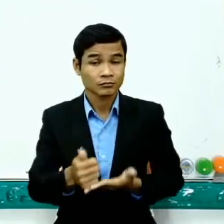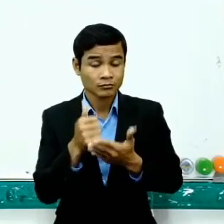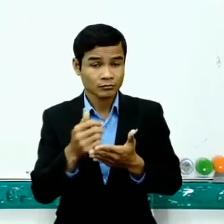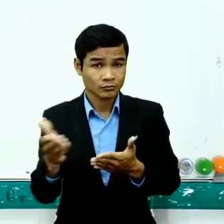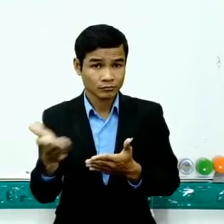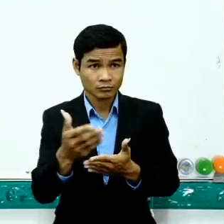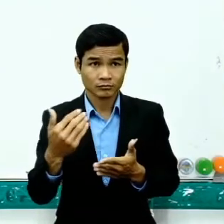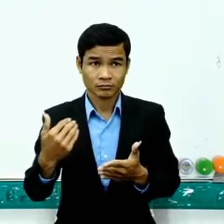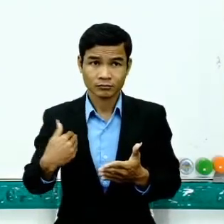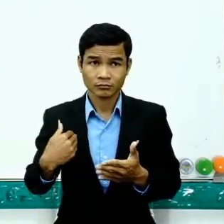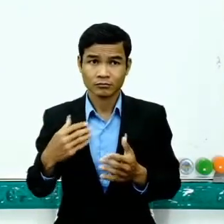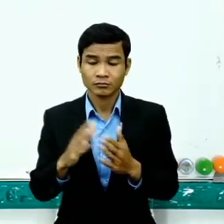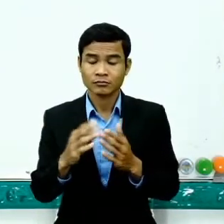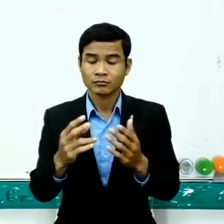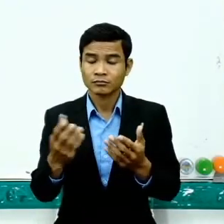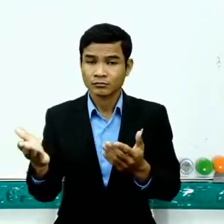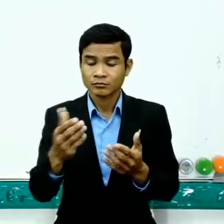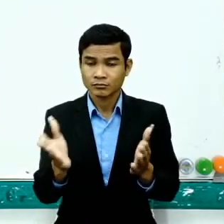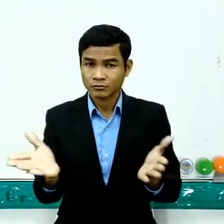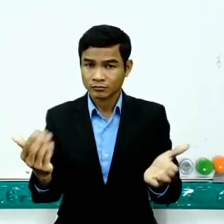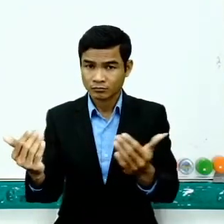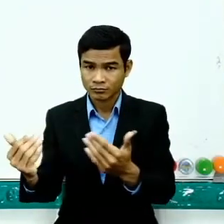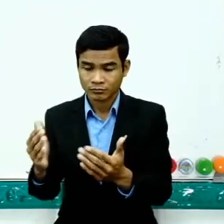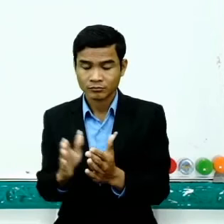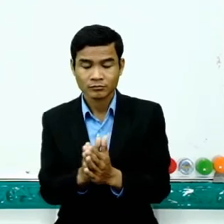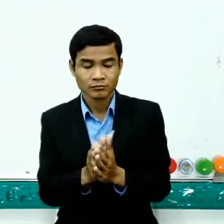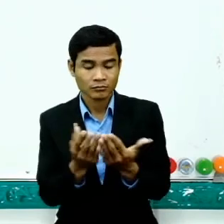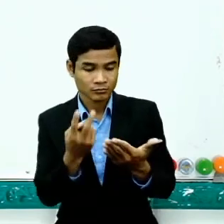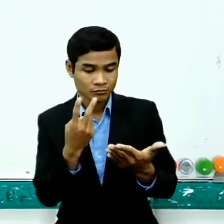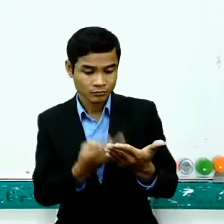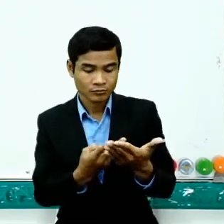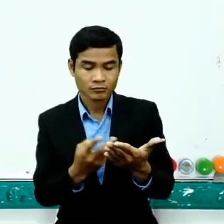đa miên xịp hơi chùm núi con lướt xịp hơi chùm núi con lớn